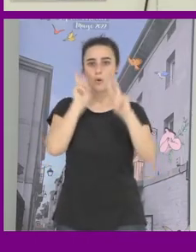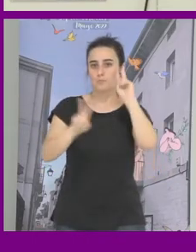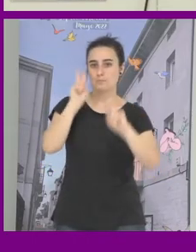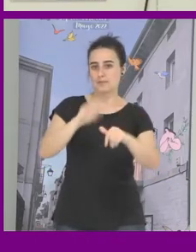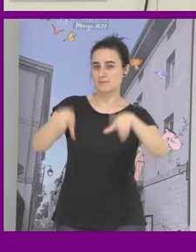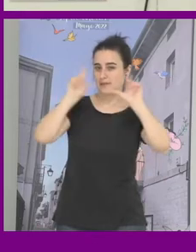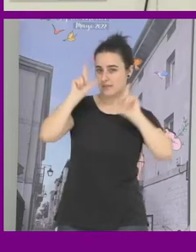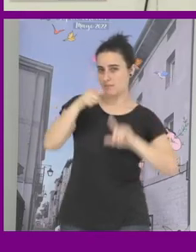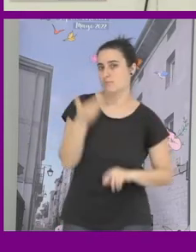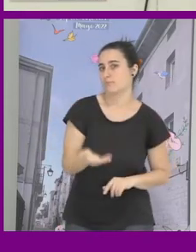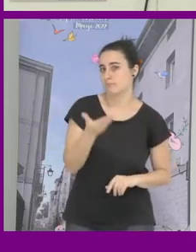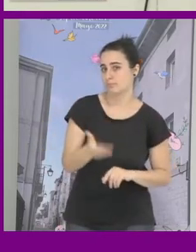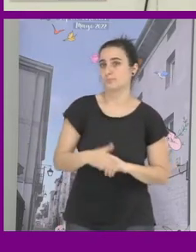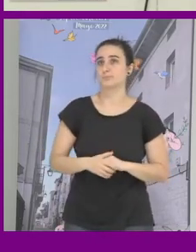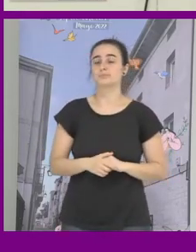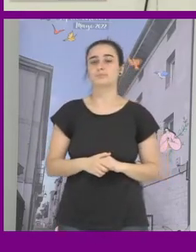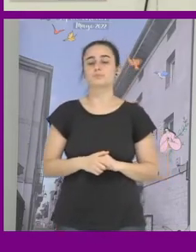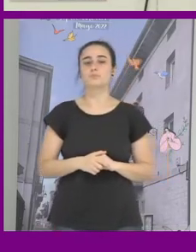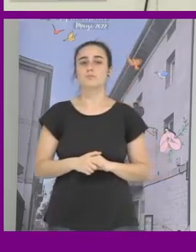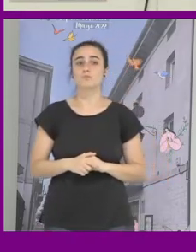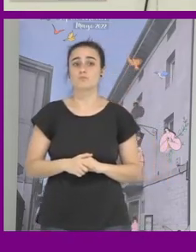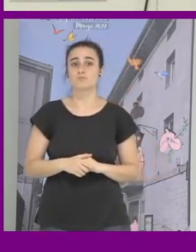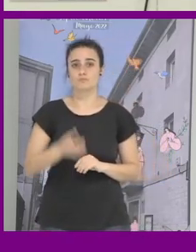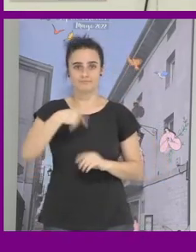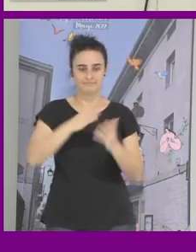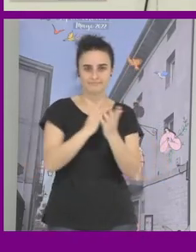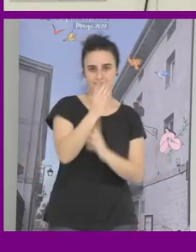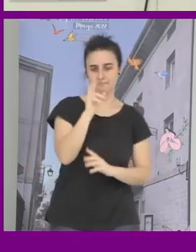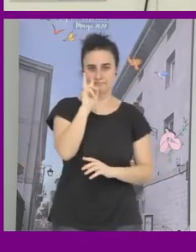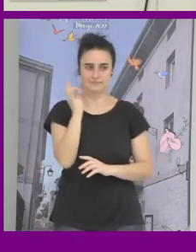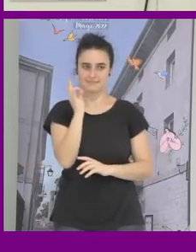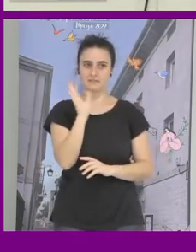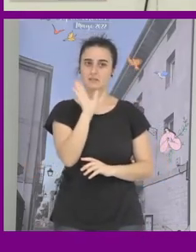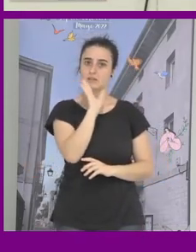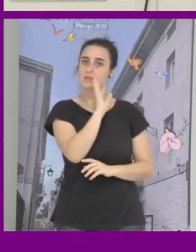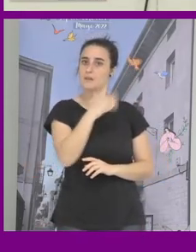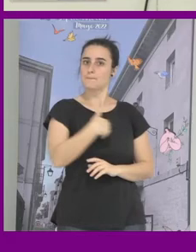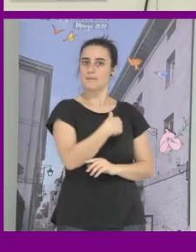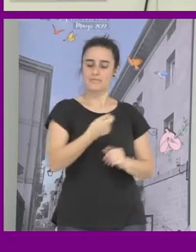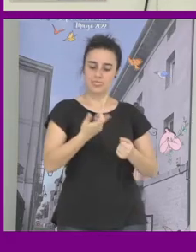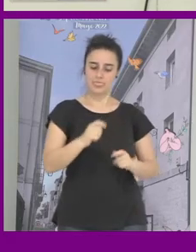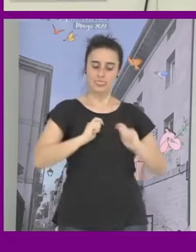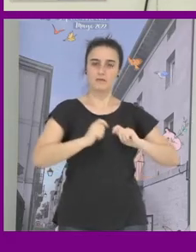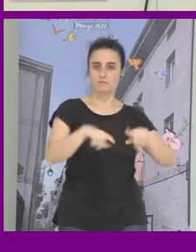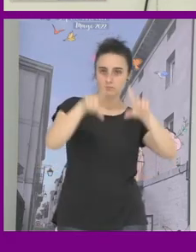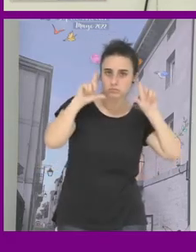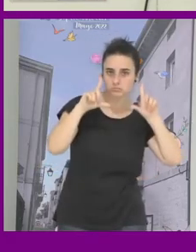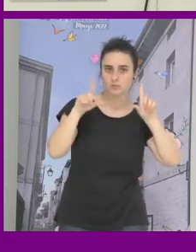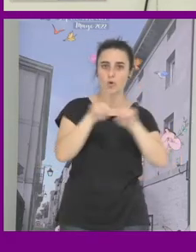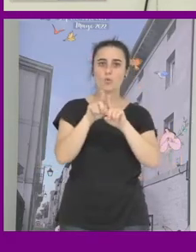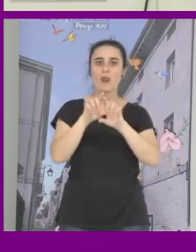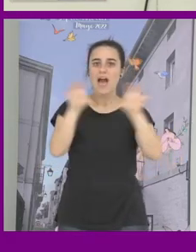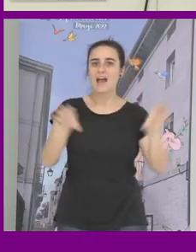Ba, alde batetik nabarmentzen dugu amatasunak ikusgarriago egiten gaituela, bai? Ja ez dago armairurik.